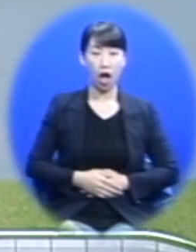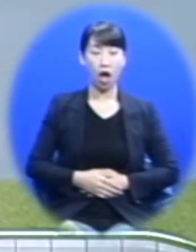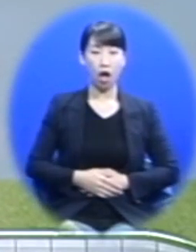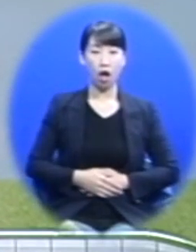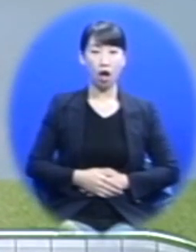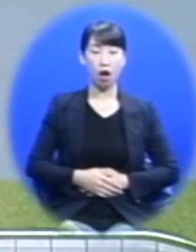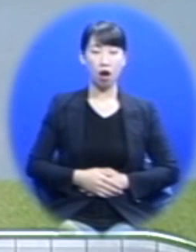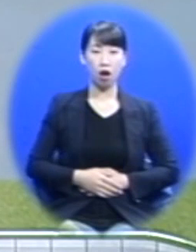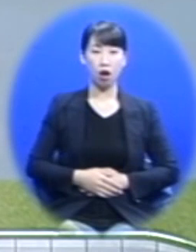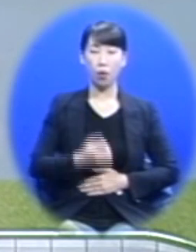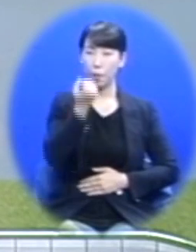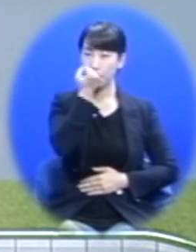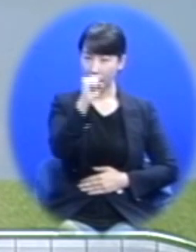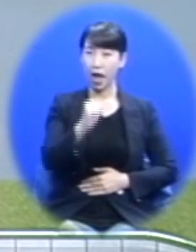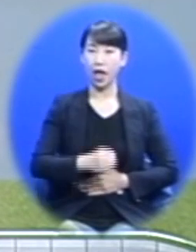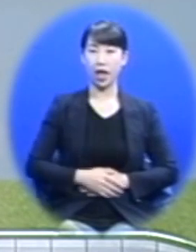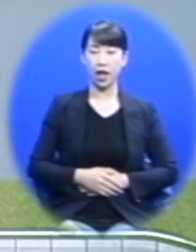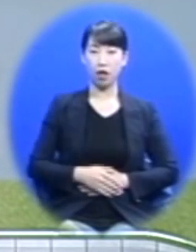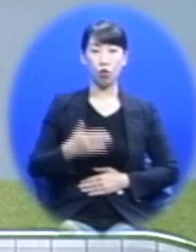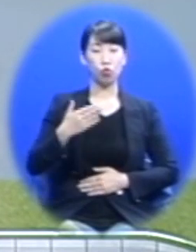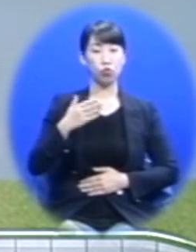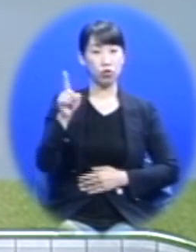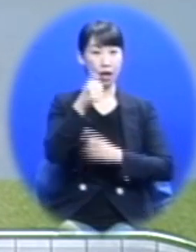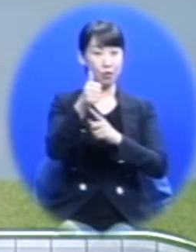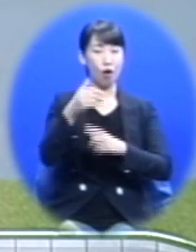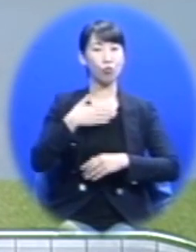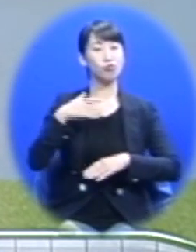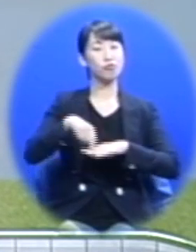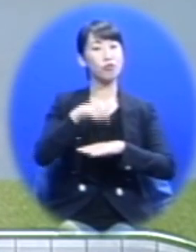틀림없이 그랬을 겁니다. 내가 왕인데.